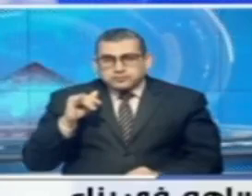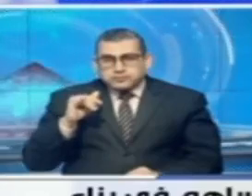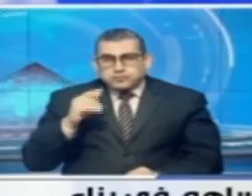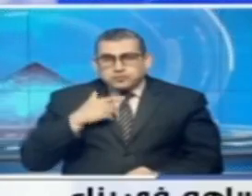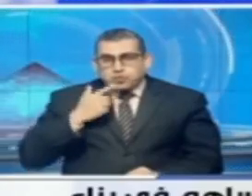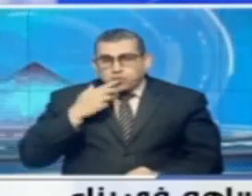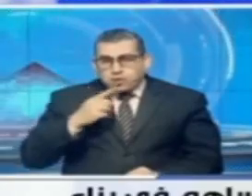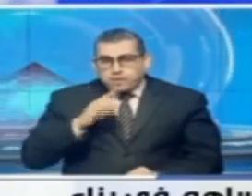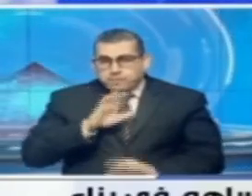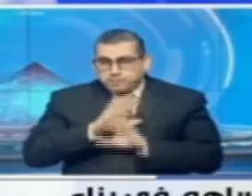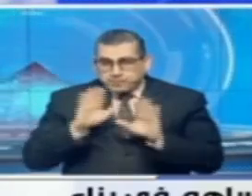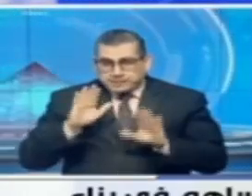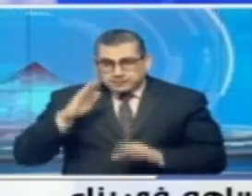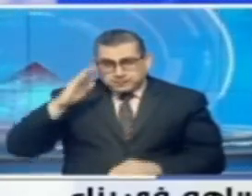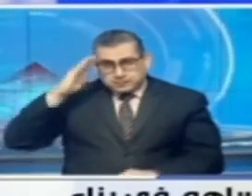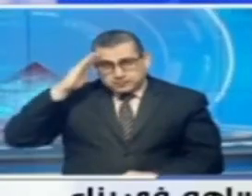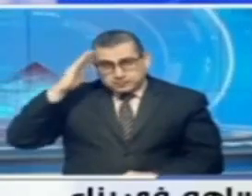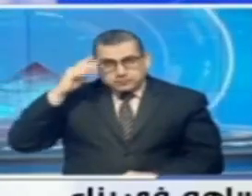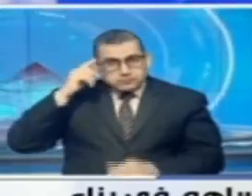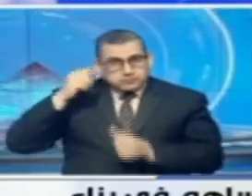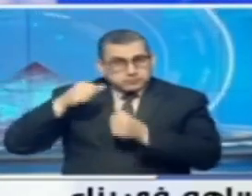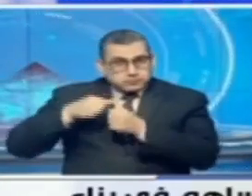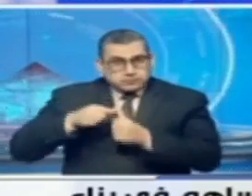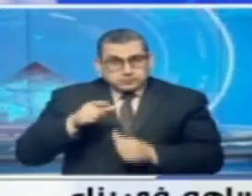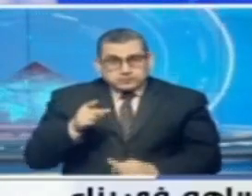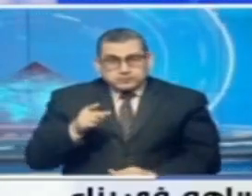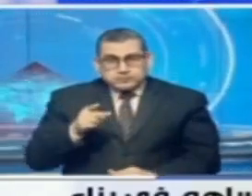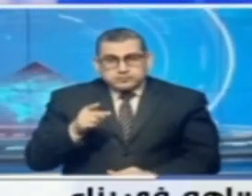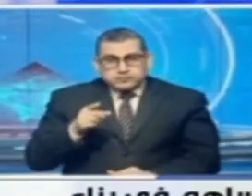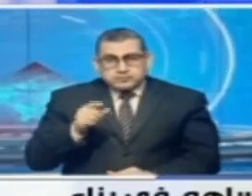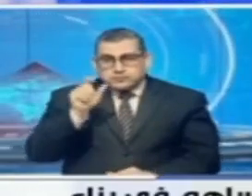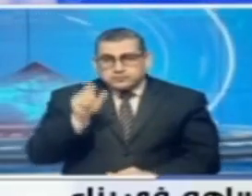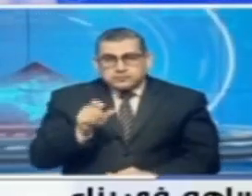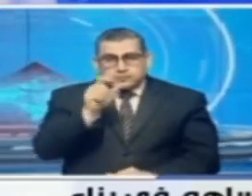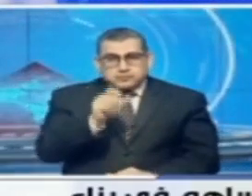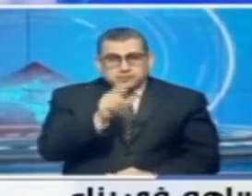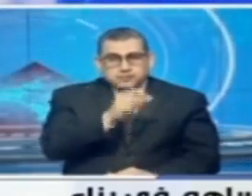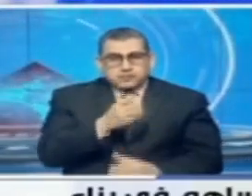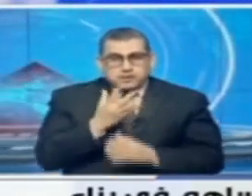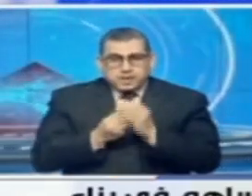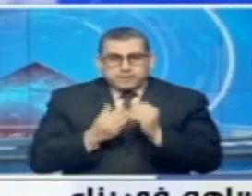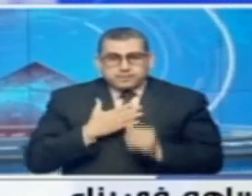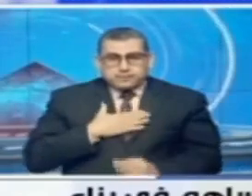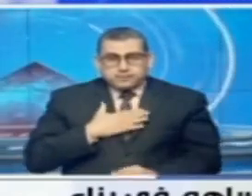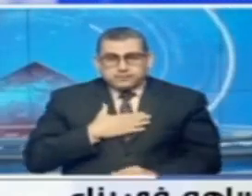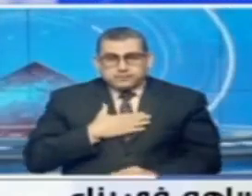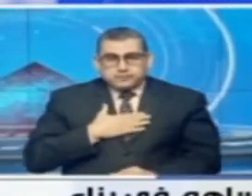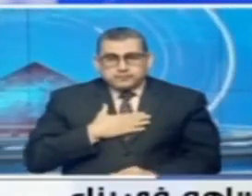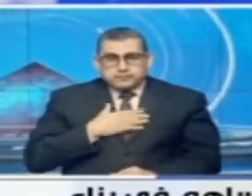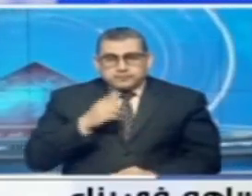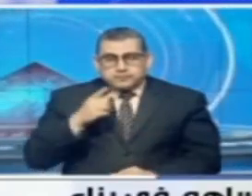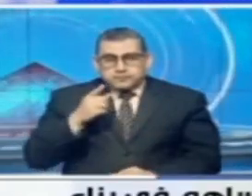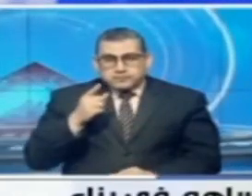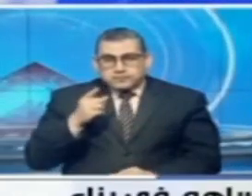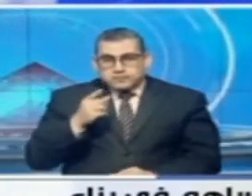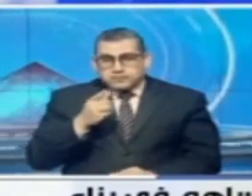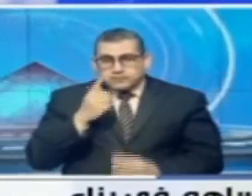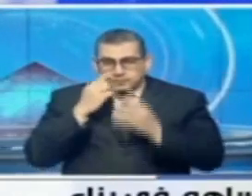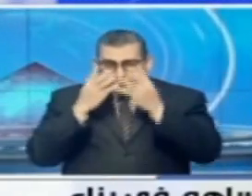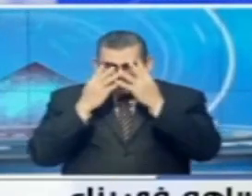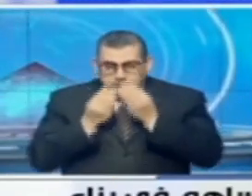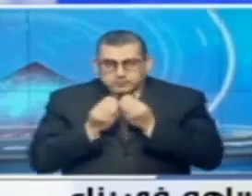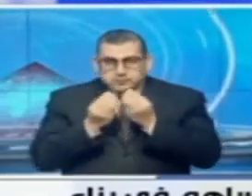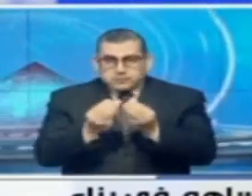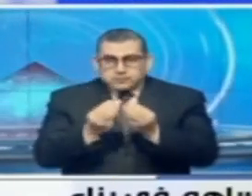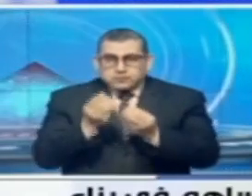نحيي ونتذكر أبنائنا الذين قدموا والذين